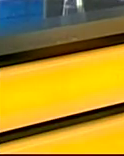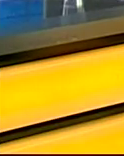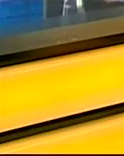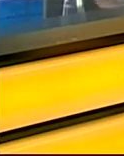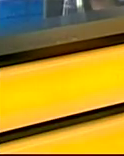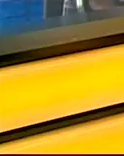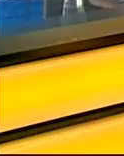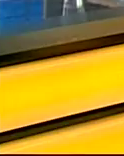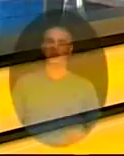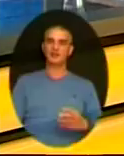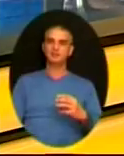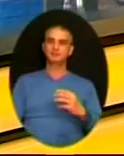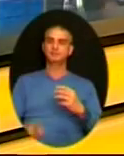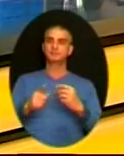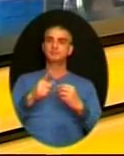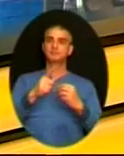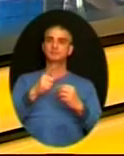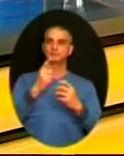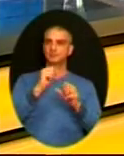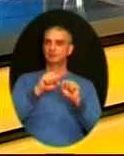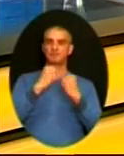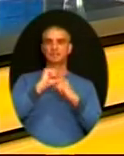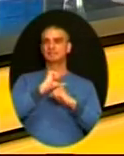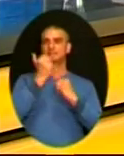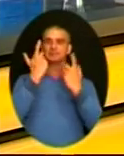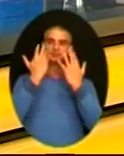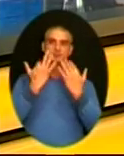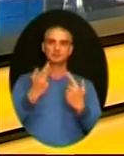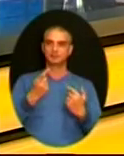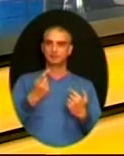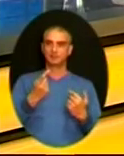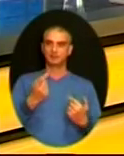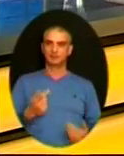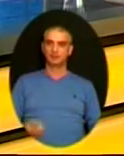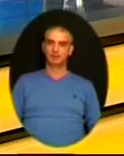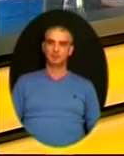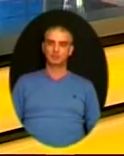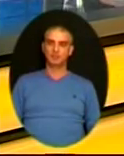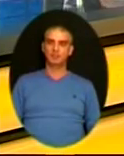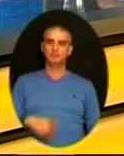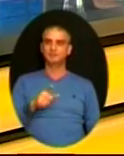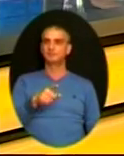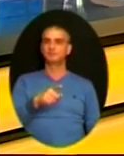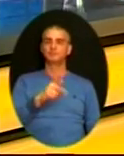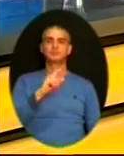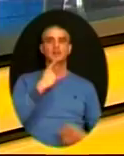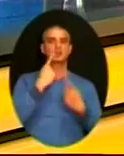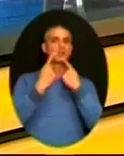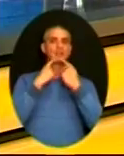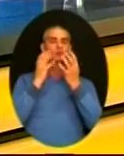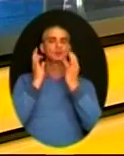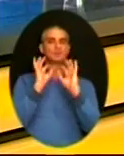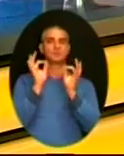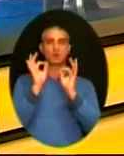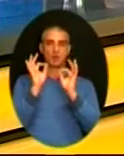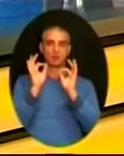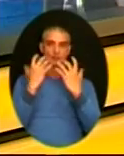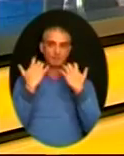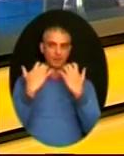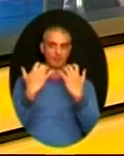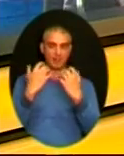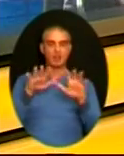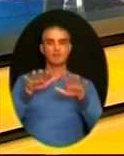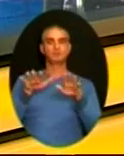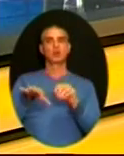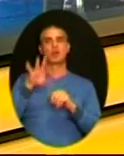טוב. אז קודם כל הכנסת שברה את שיא, המספר שיא בנשים מכהנות, והשבוע גם היה דיון מיוחד במליאה.